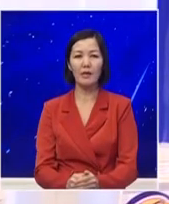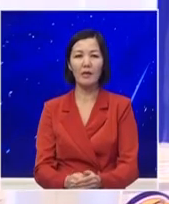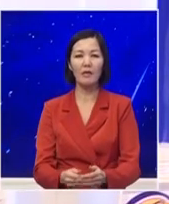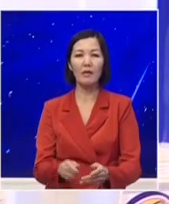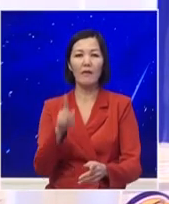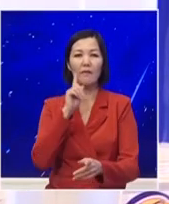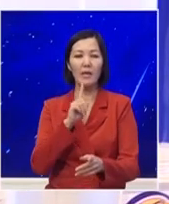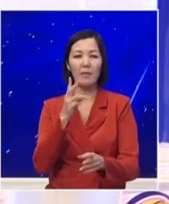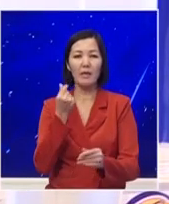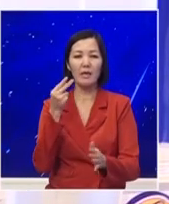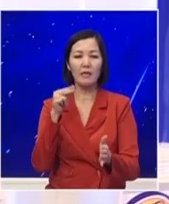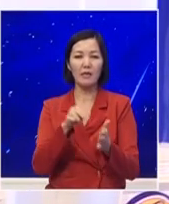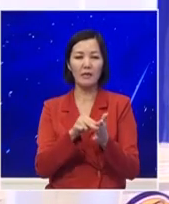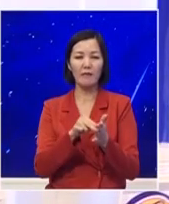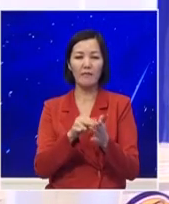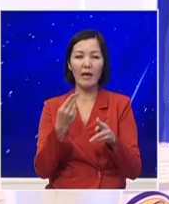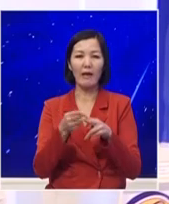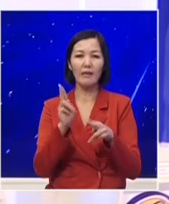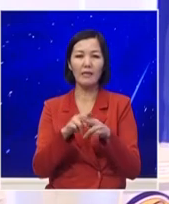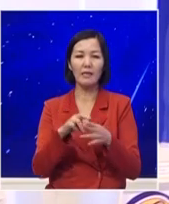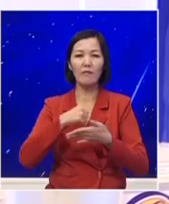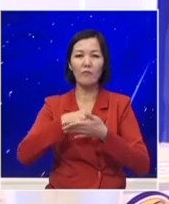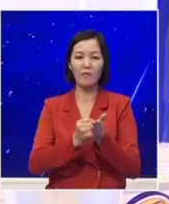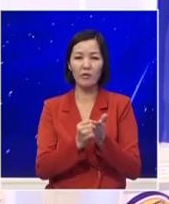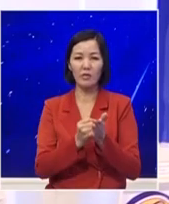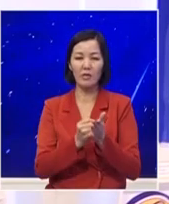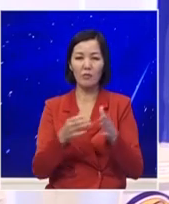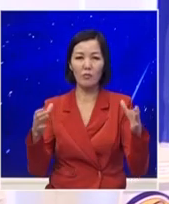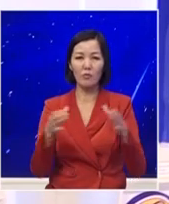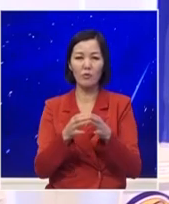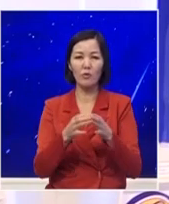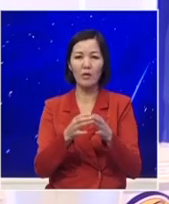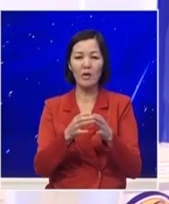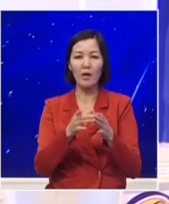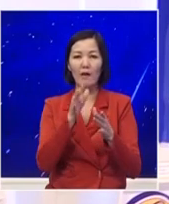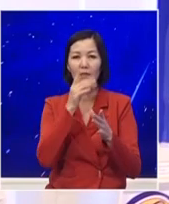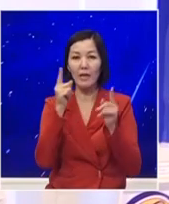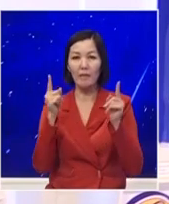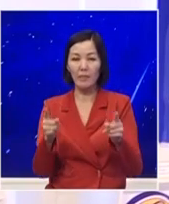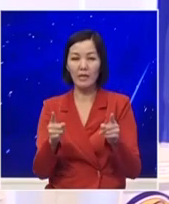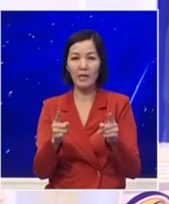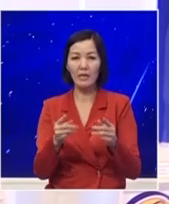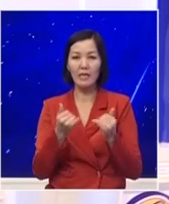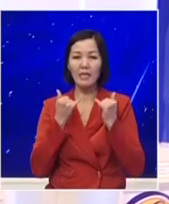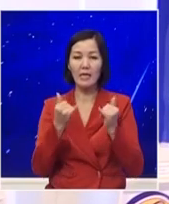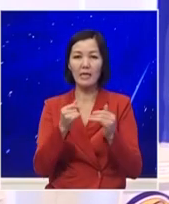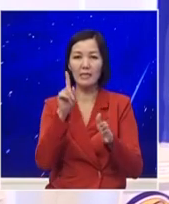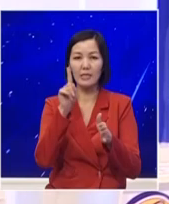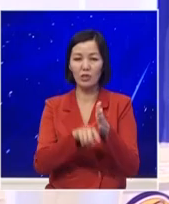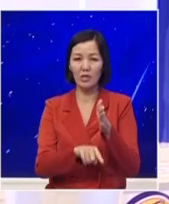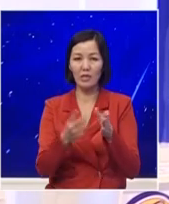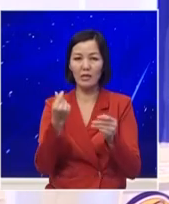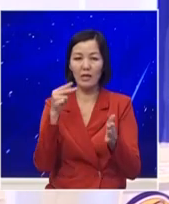Временный компенсирующий тариф – это тариф, утверждаемый уполномоченным органом на определенный срок для снижения